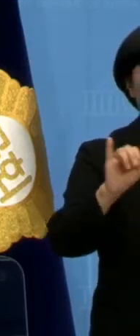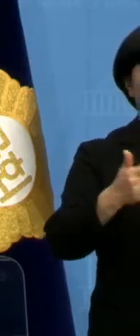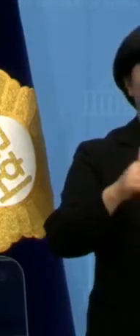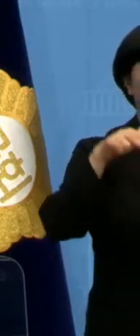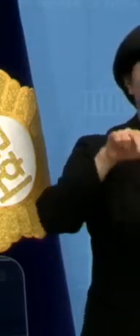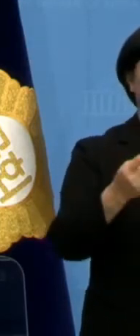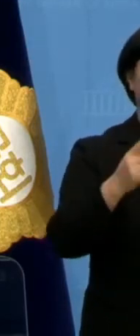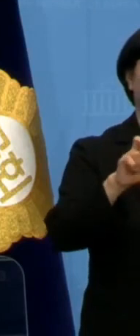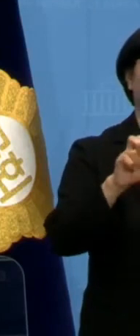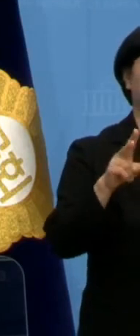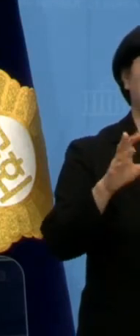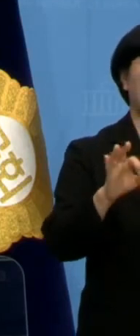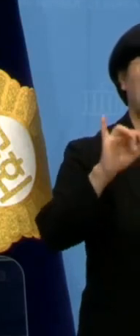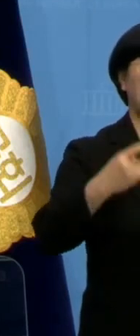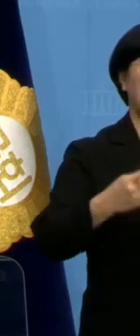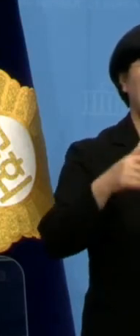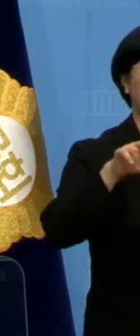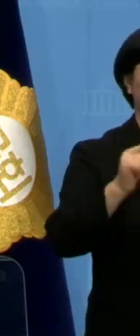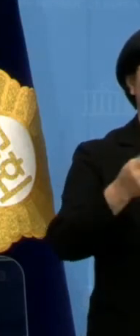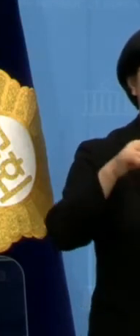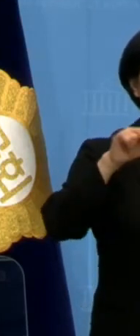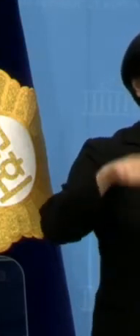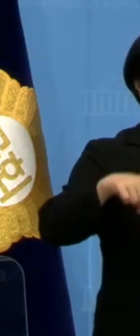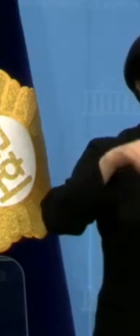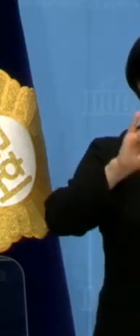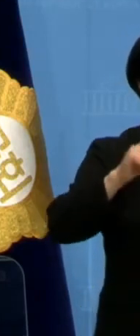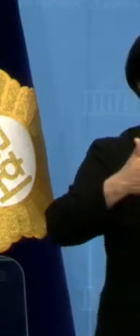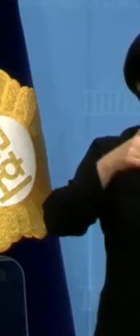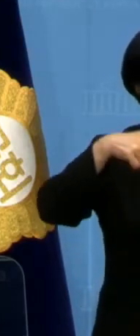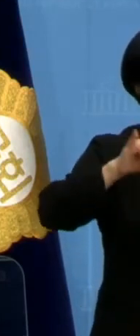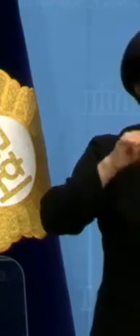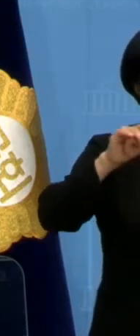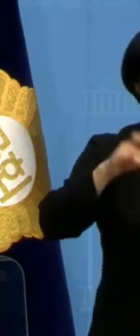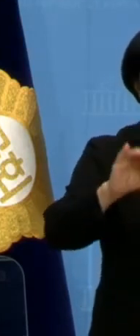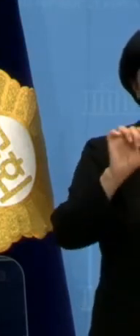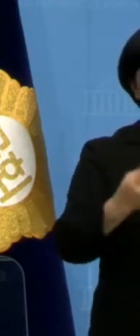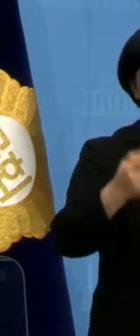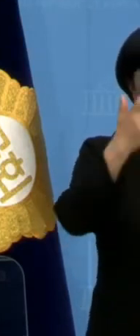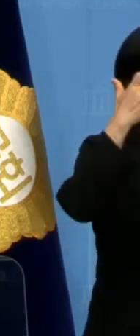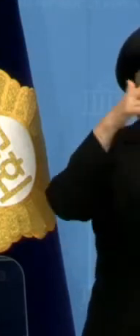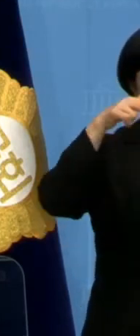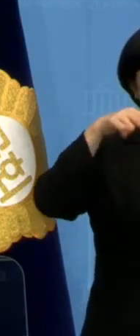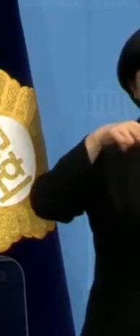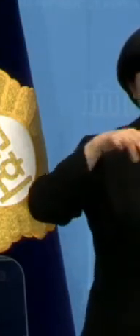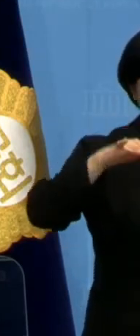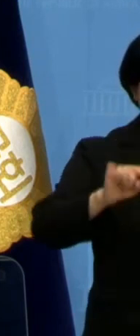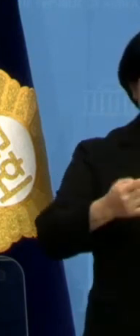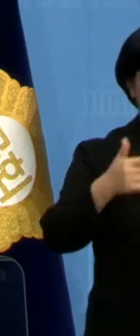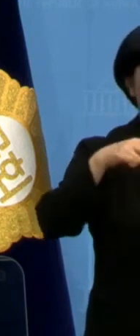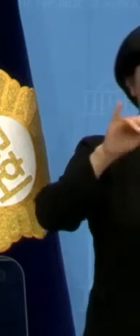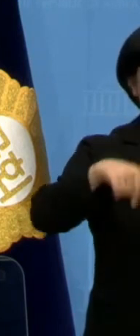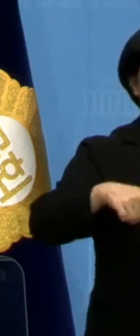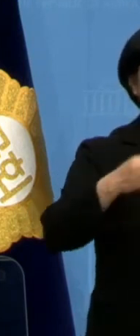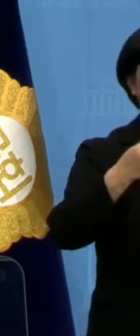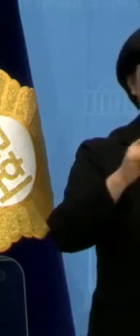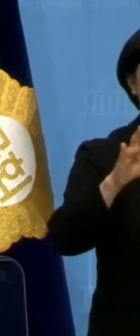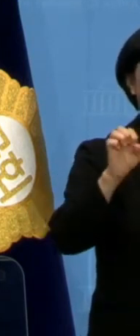조명희, 조수진, 지성호, 최춘식, 최형두,